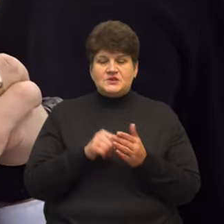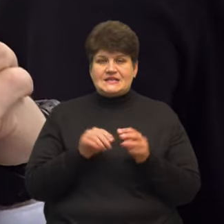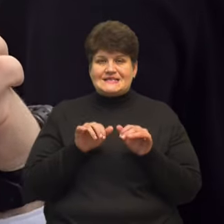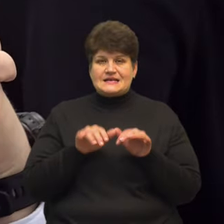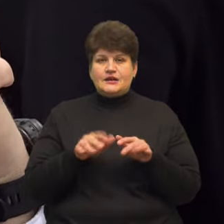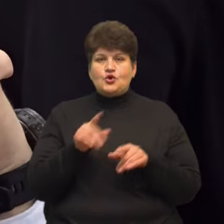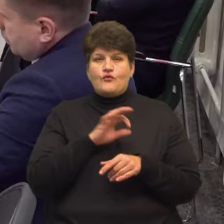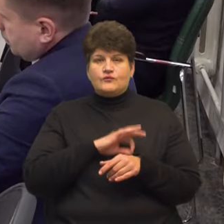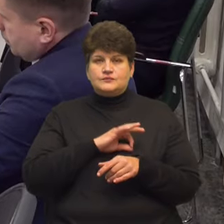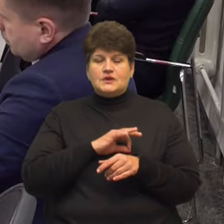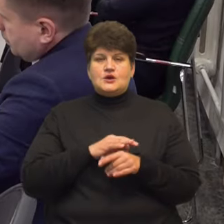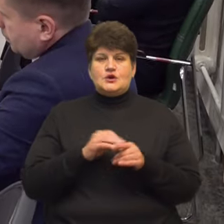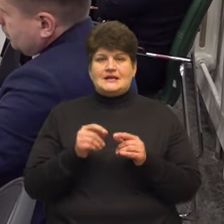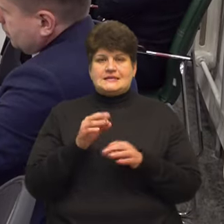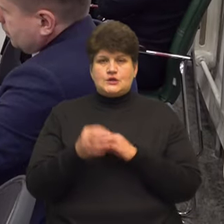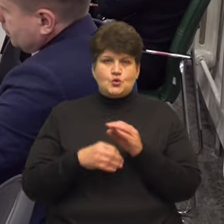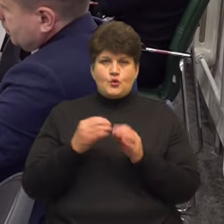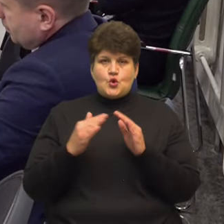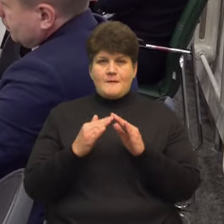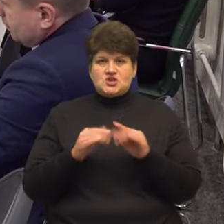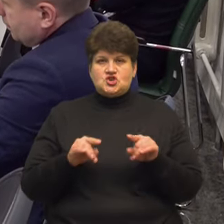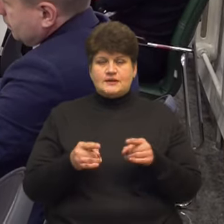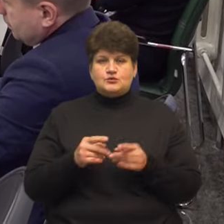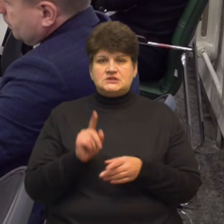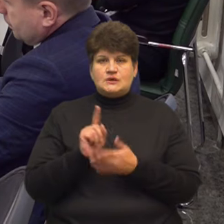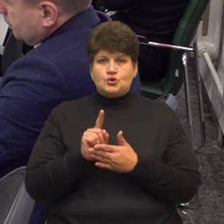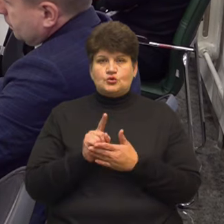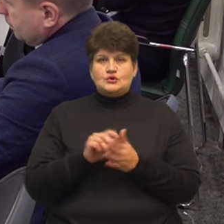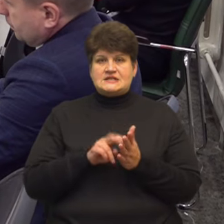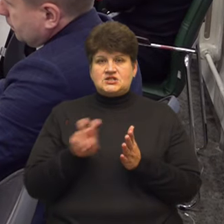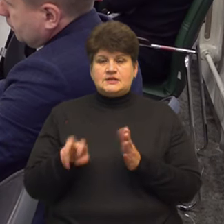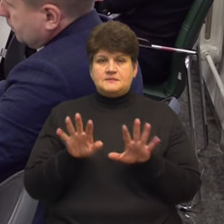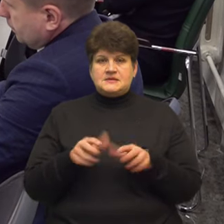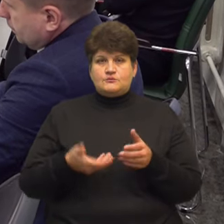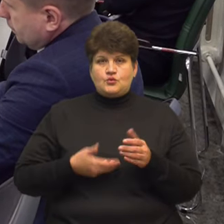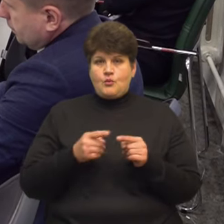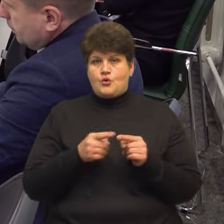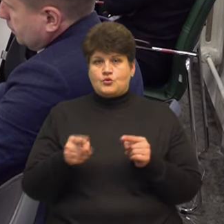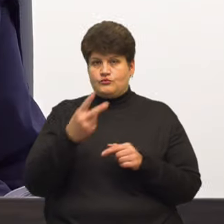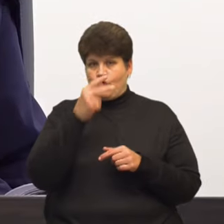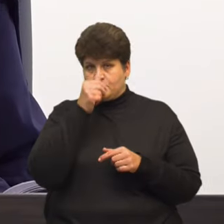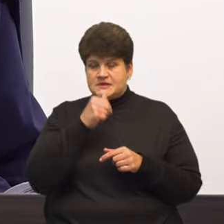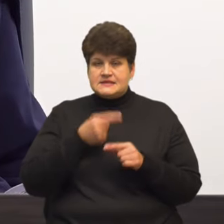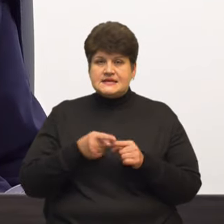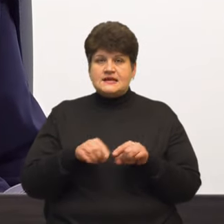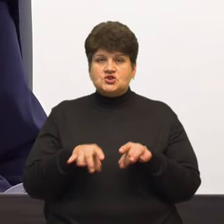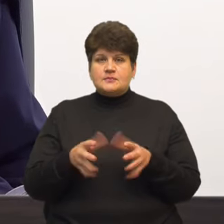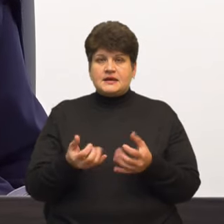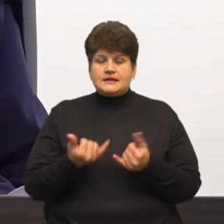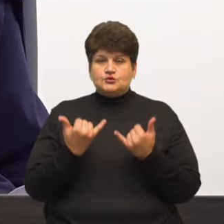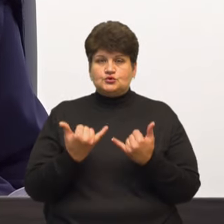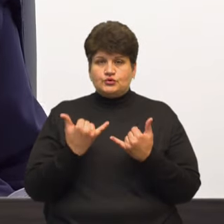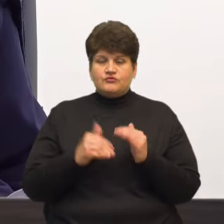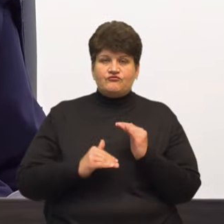цілодобовий домашній арешт підозрюваному заборонено залишати місце проживання протягом двох місяців таке рішення прийняли сьогодні у вищому